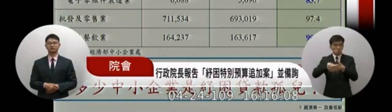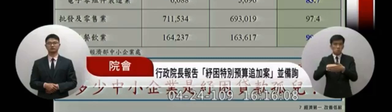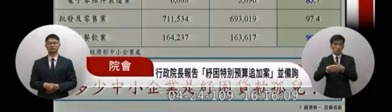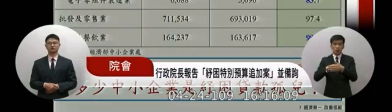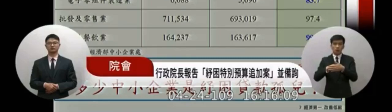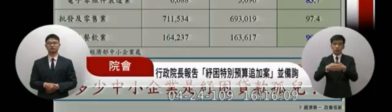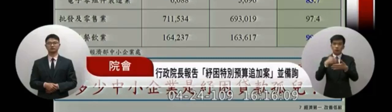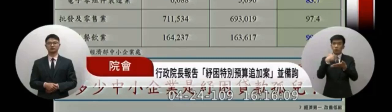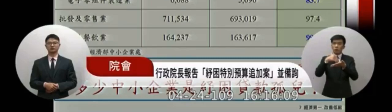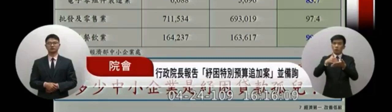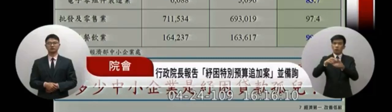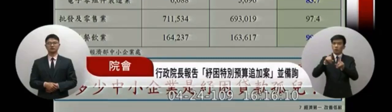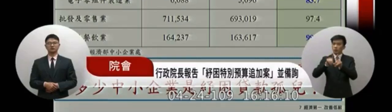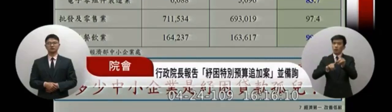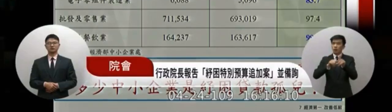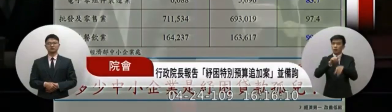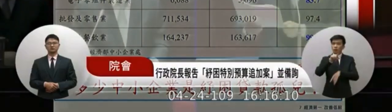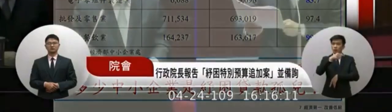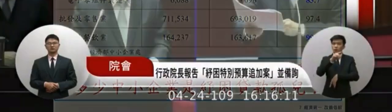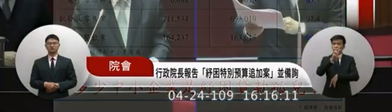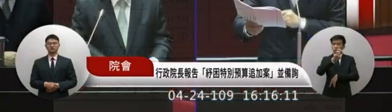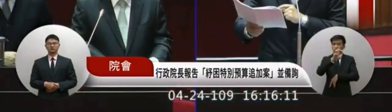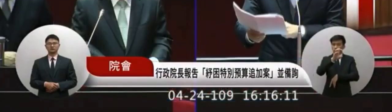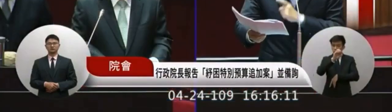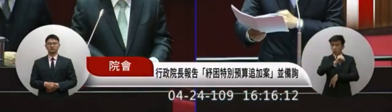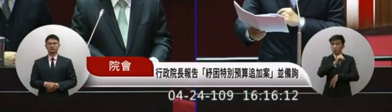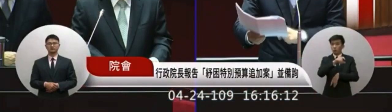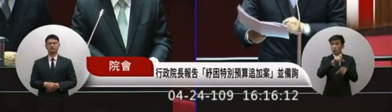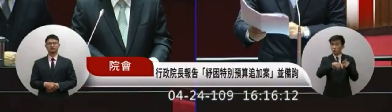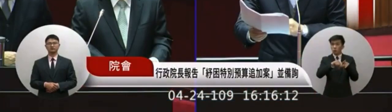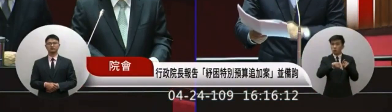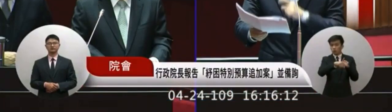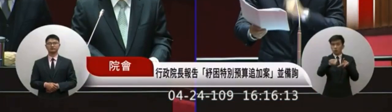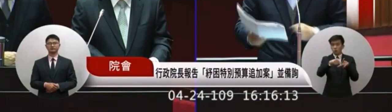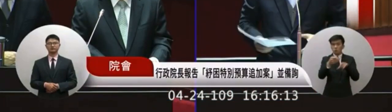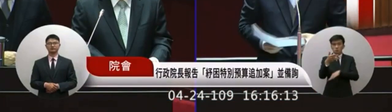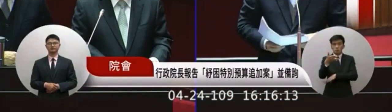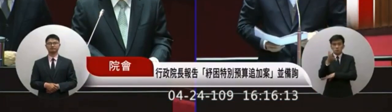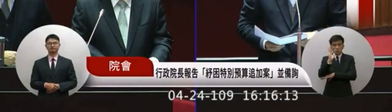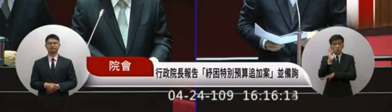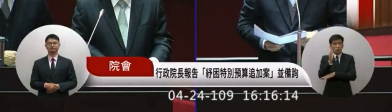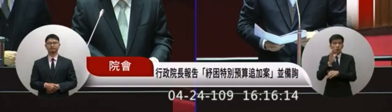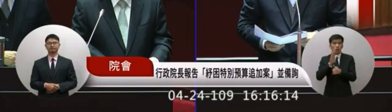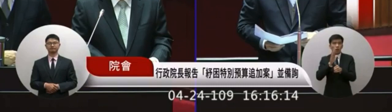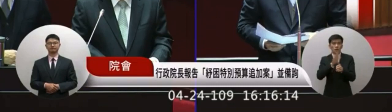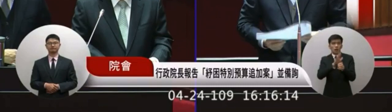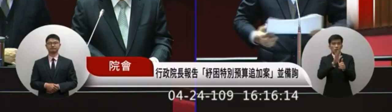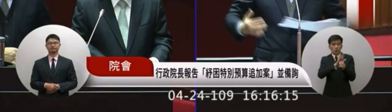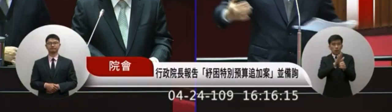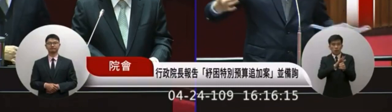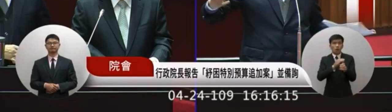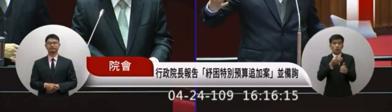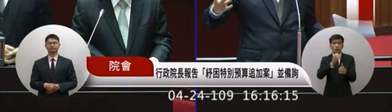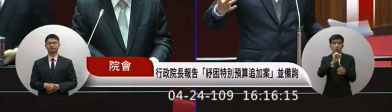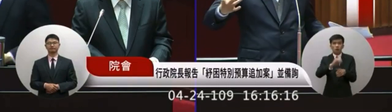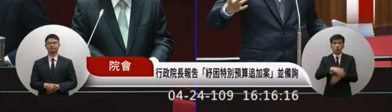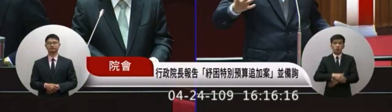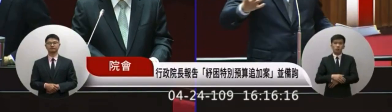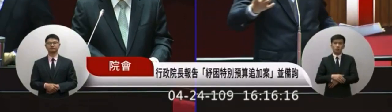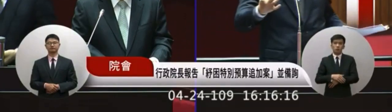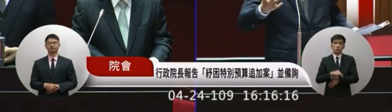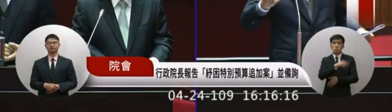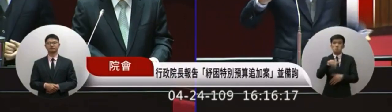的企业是政府纾困贷款的孤儿。院长想